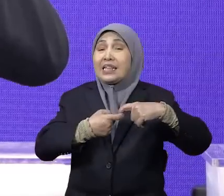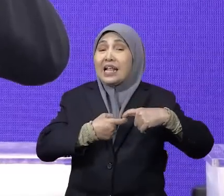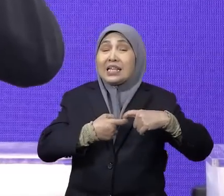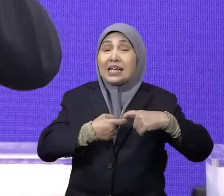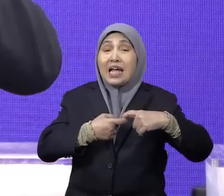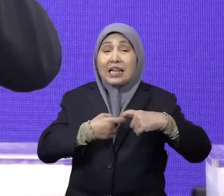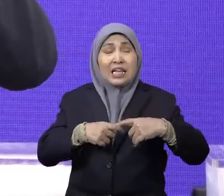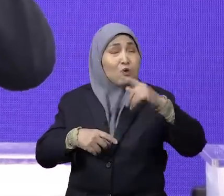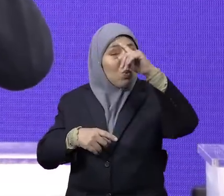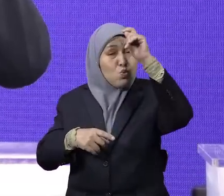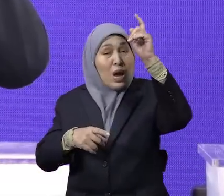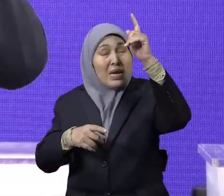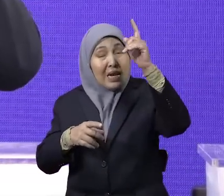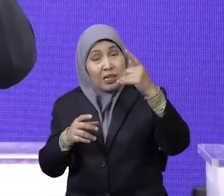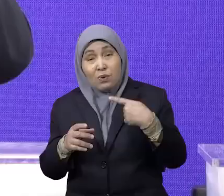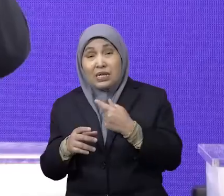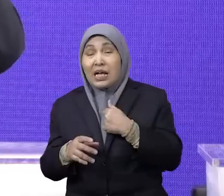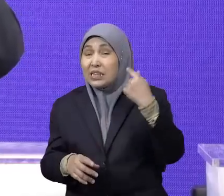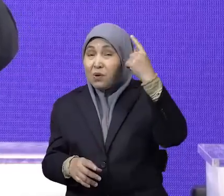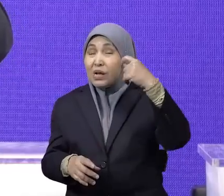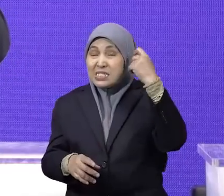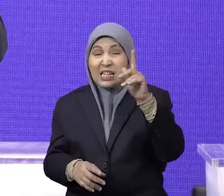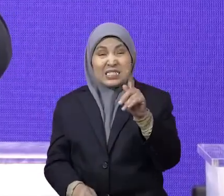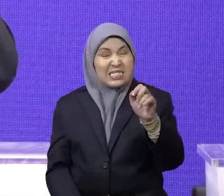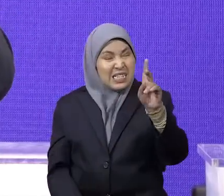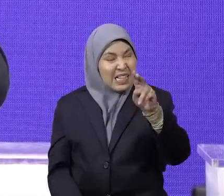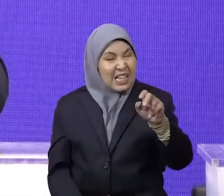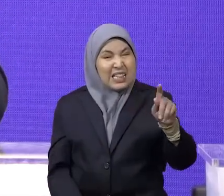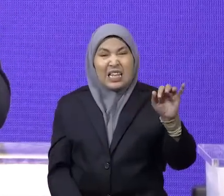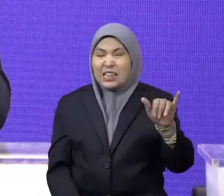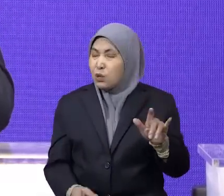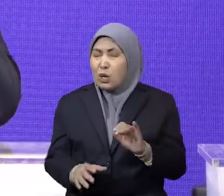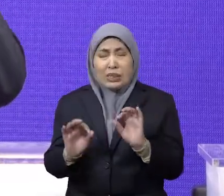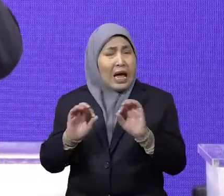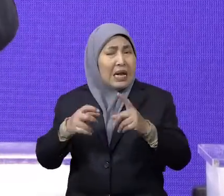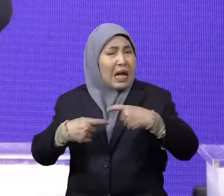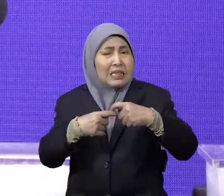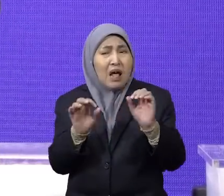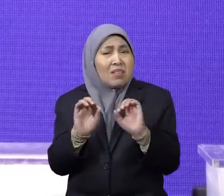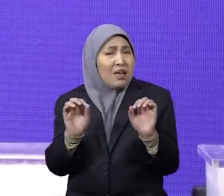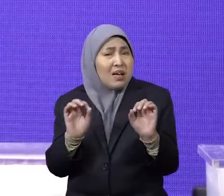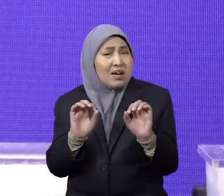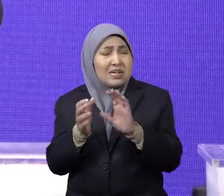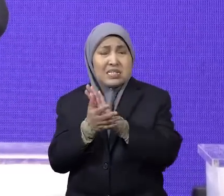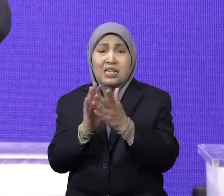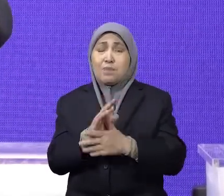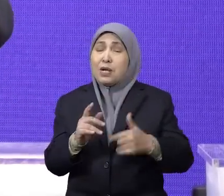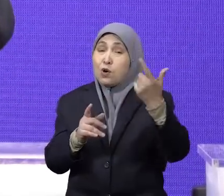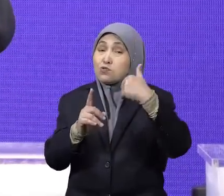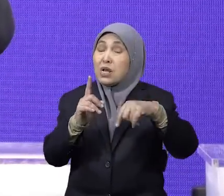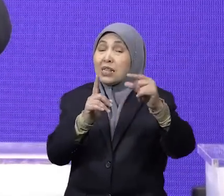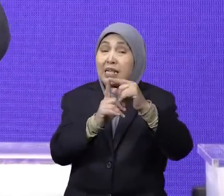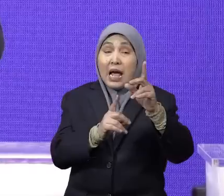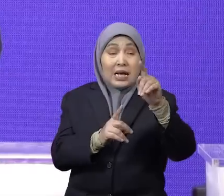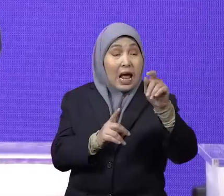pun dengan elemen ketuhanan ataupun kita nak kata teologi Trinity itu tadi dalam perkataan ini. Kerana perkataan kalimah ini, kalau